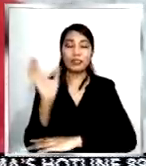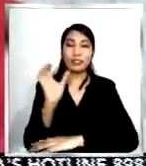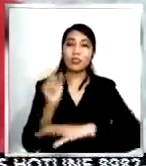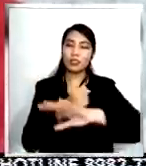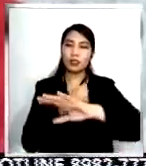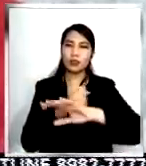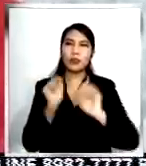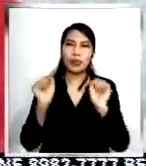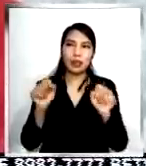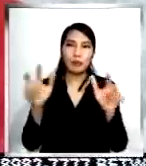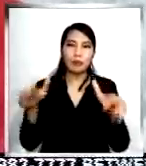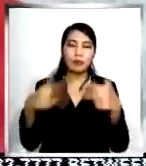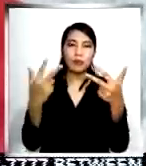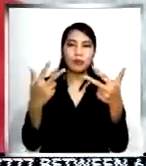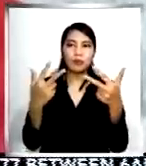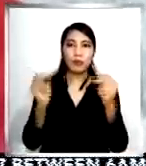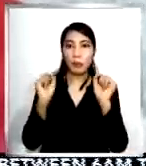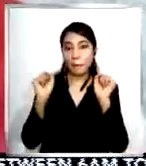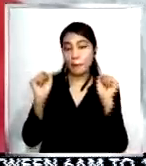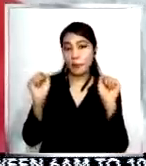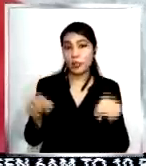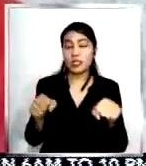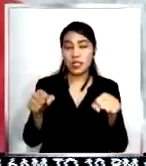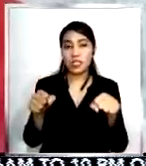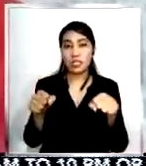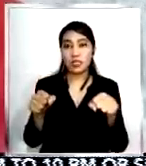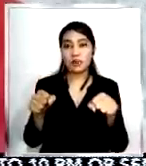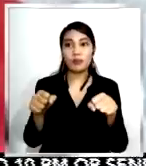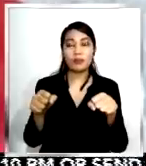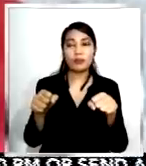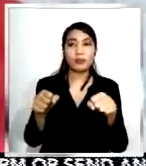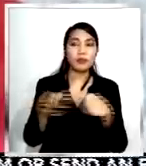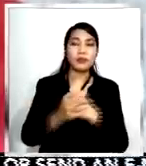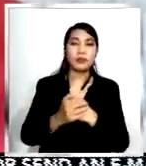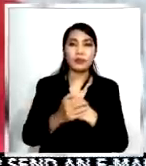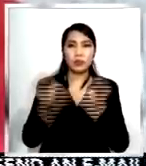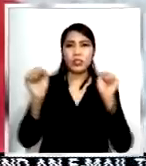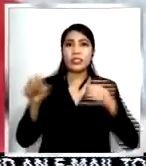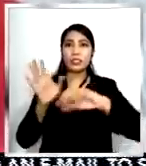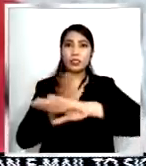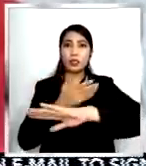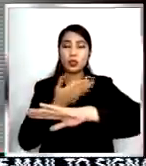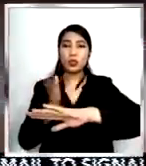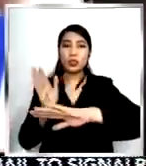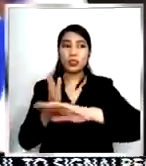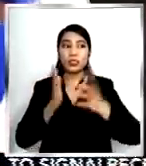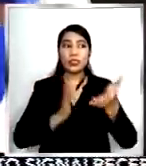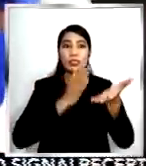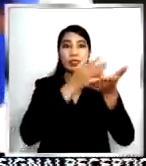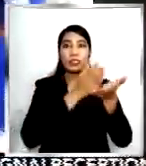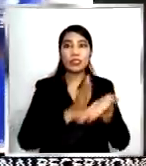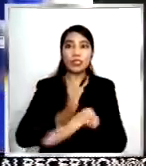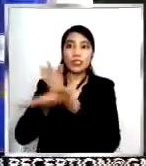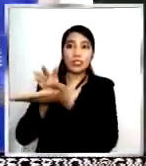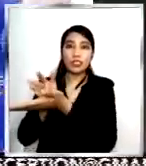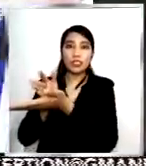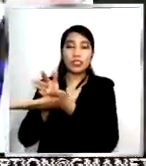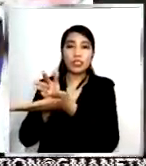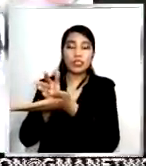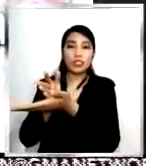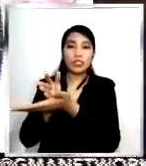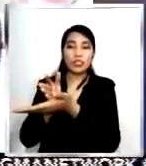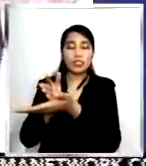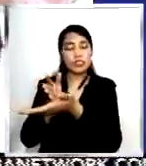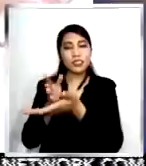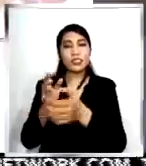dito, magka-caroling ka, pero from different places, yung choir. Kung sa bagay, may iba't